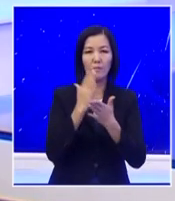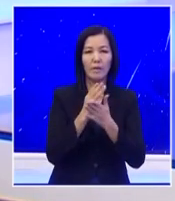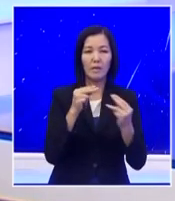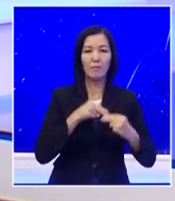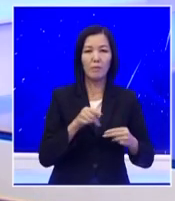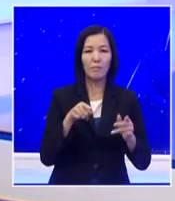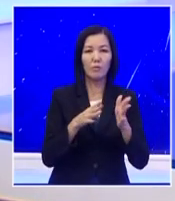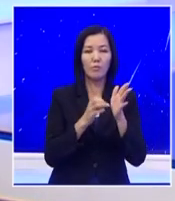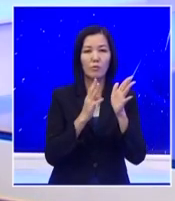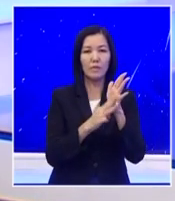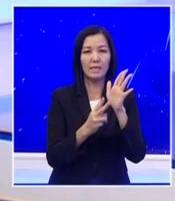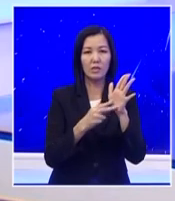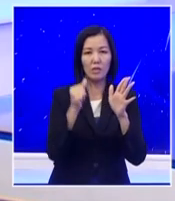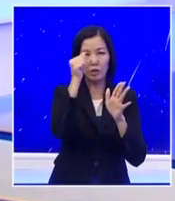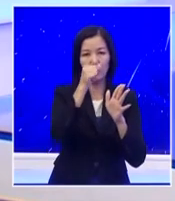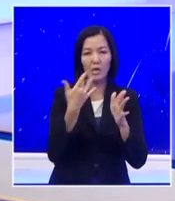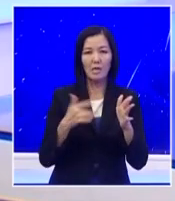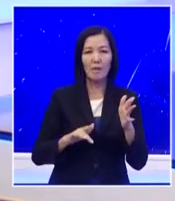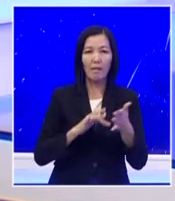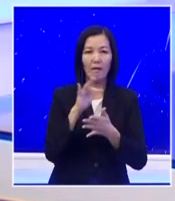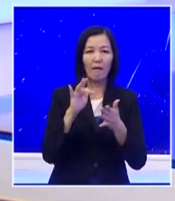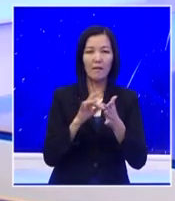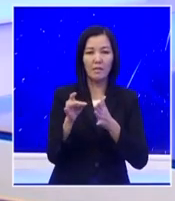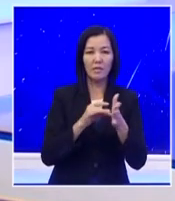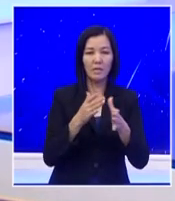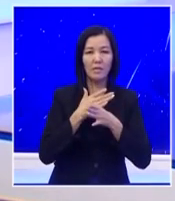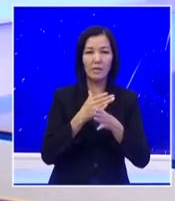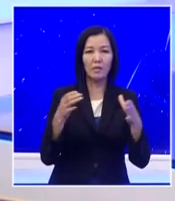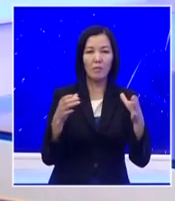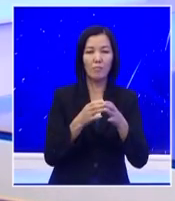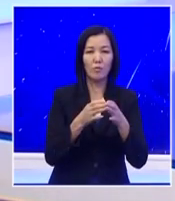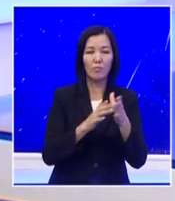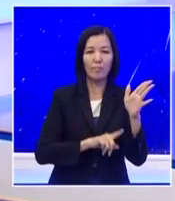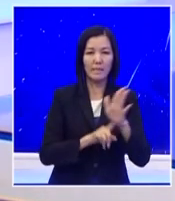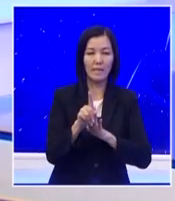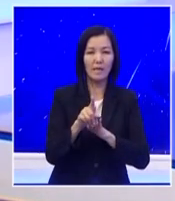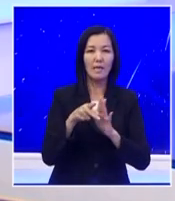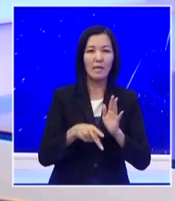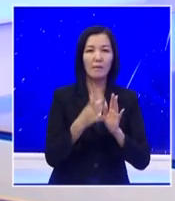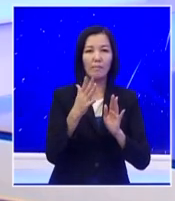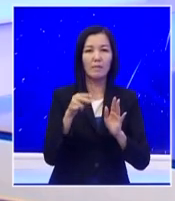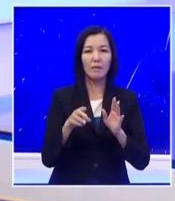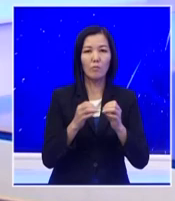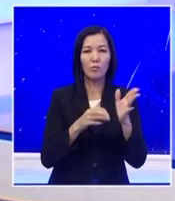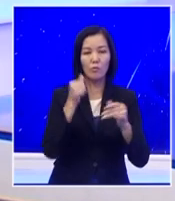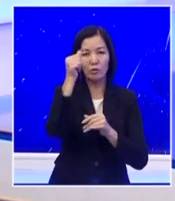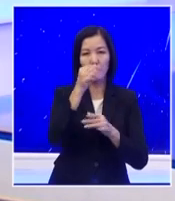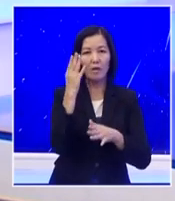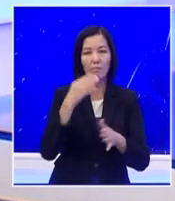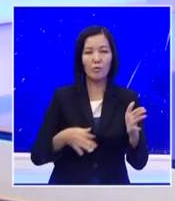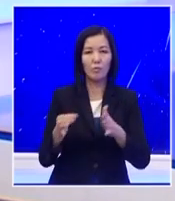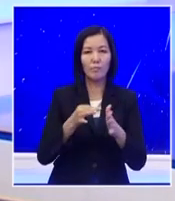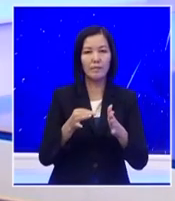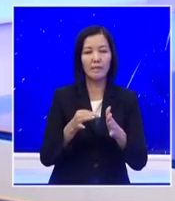жолын 1987 жылы Жамбыл қаласында жедел жәрдем бөлімінің санитары болып бастаған. 2005-2019 жылдары